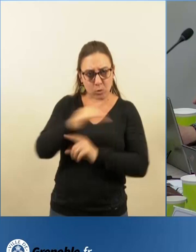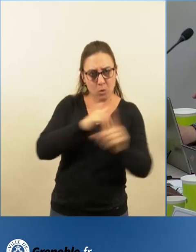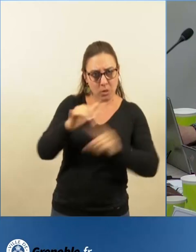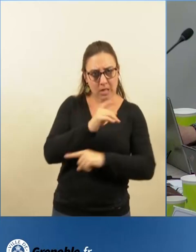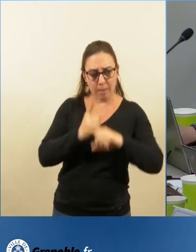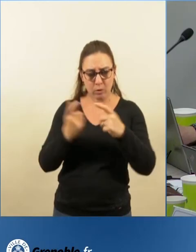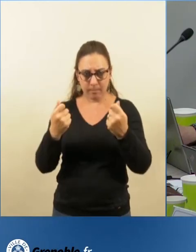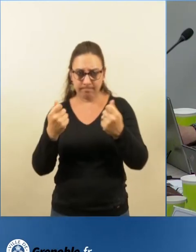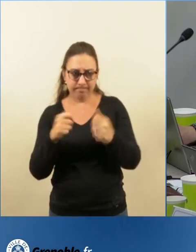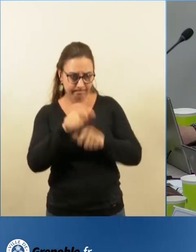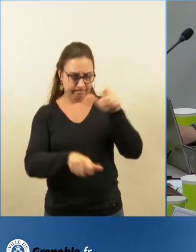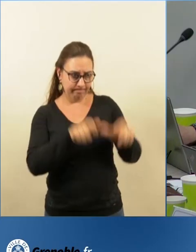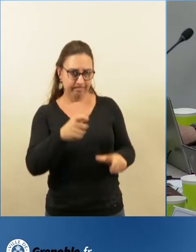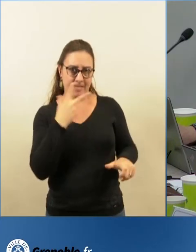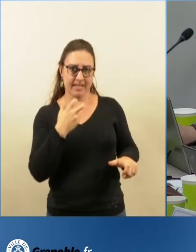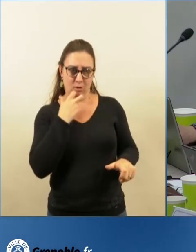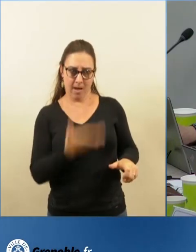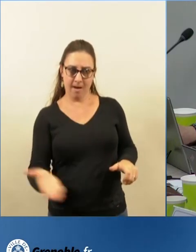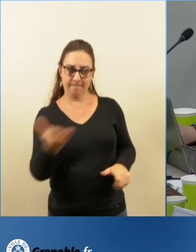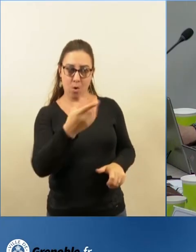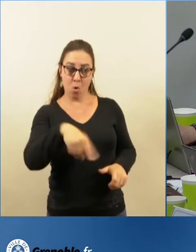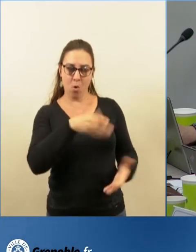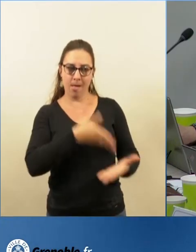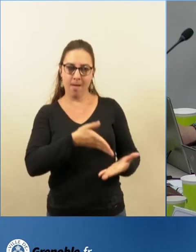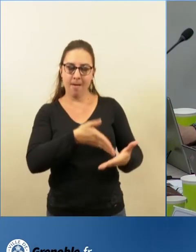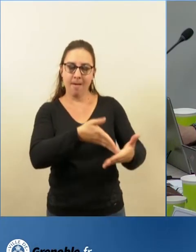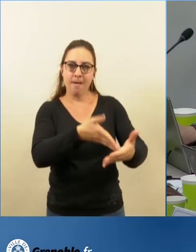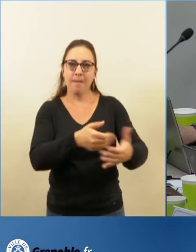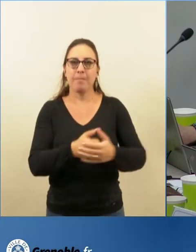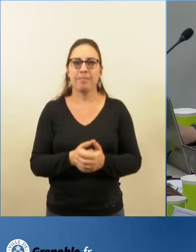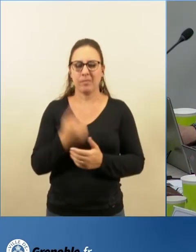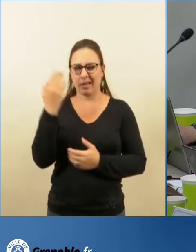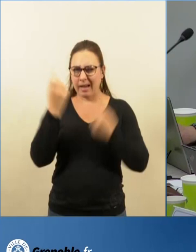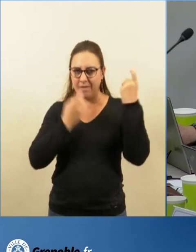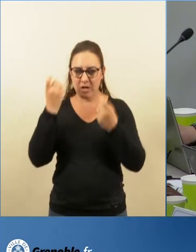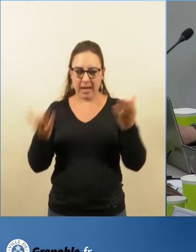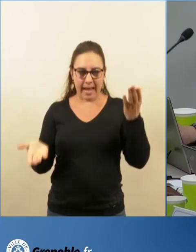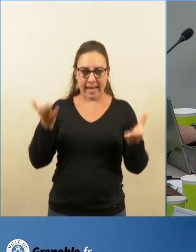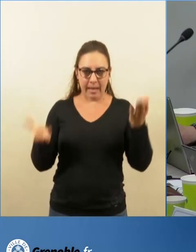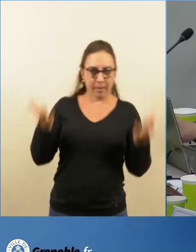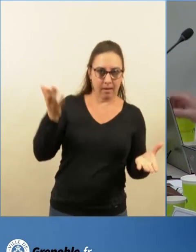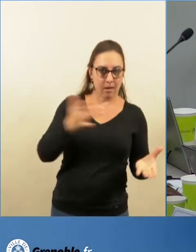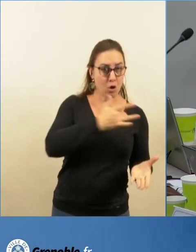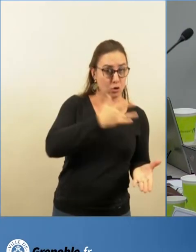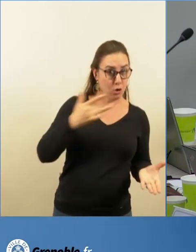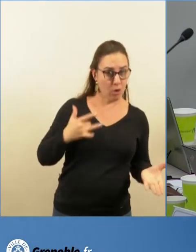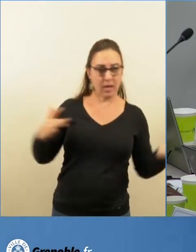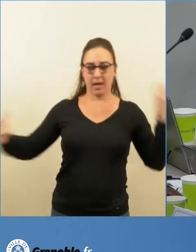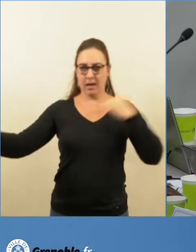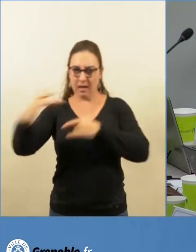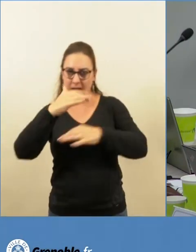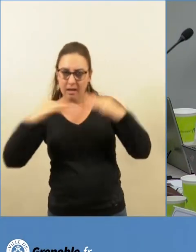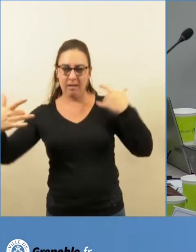certaines et certains de nos concitoyens nous devons de trouver le point d'équilibre entre les enjeux sanitaires environnementaux